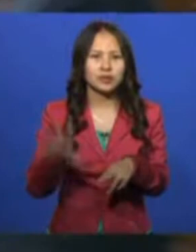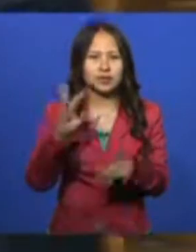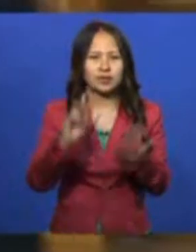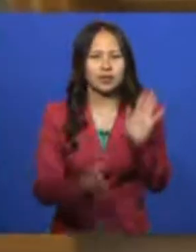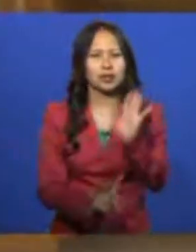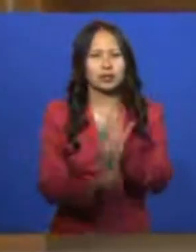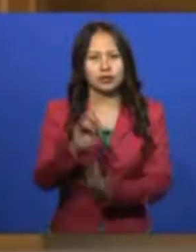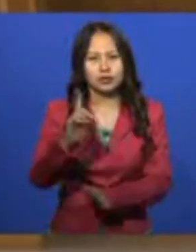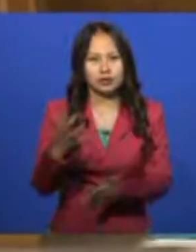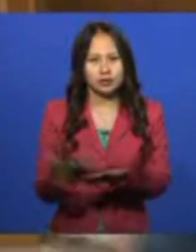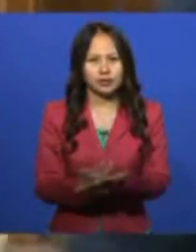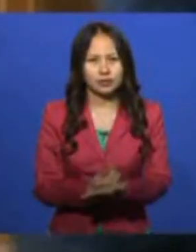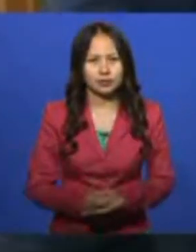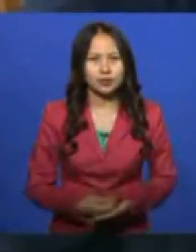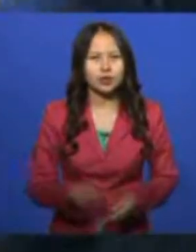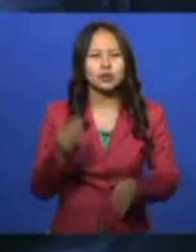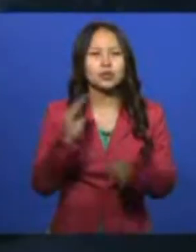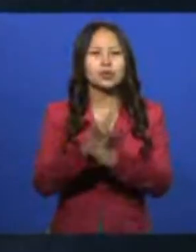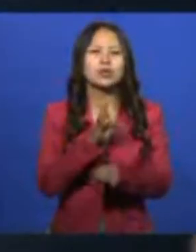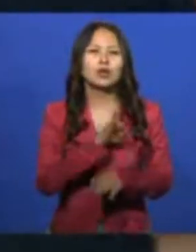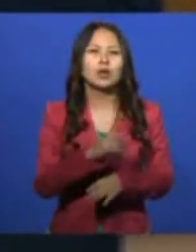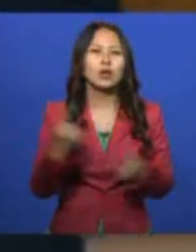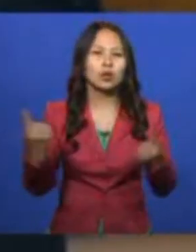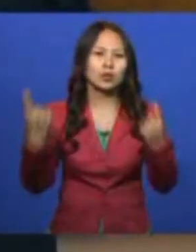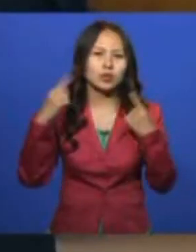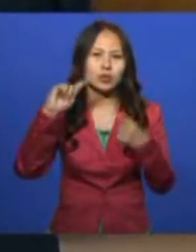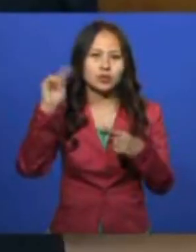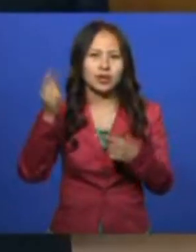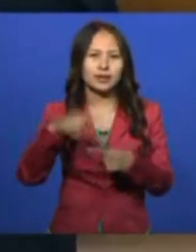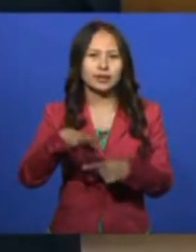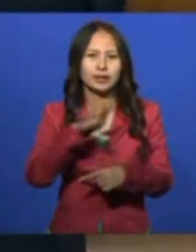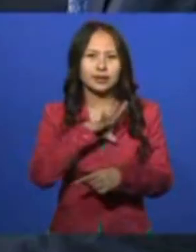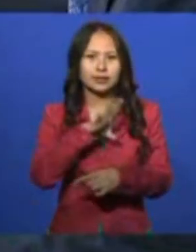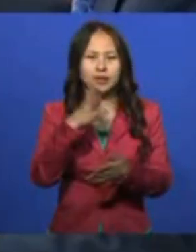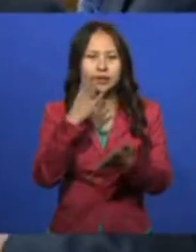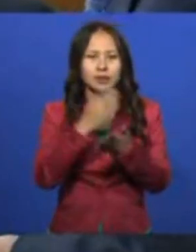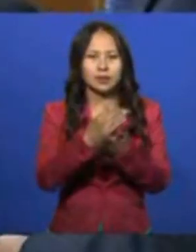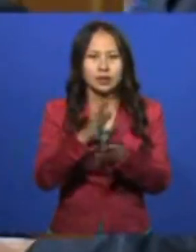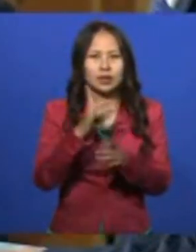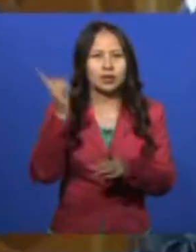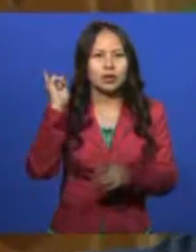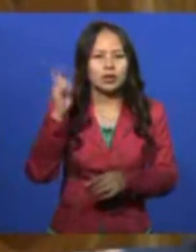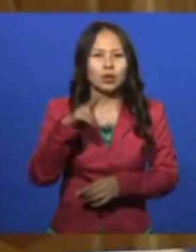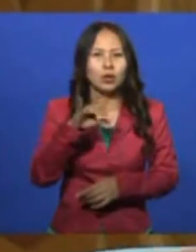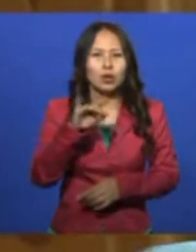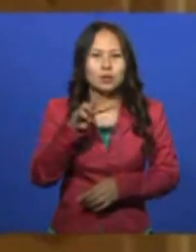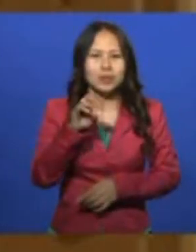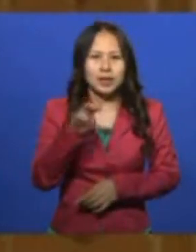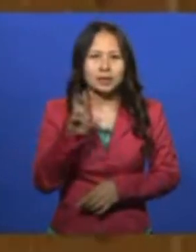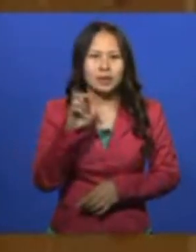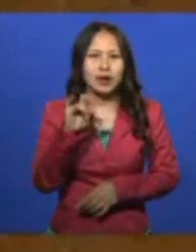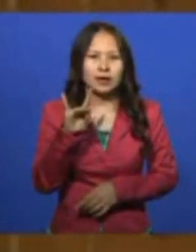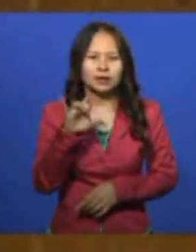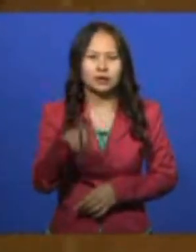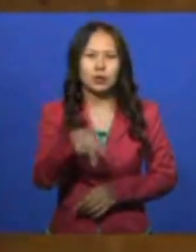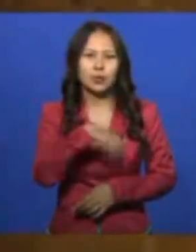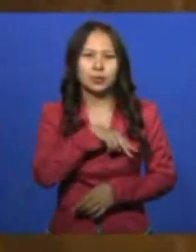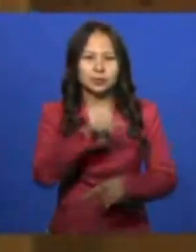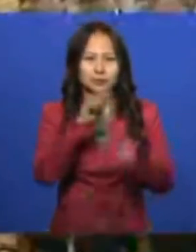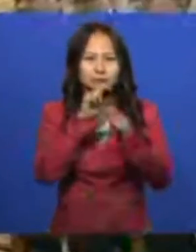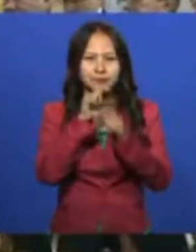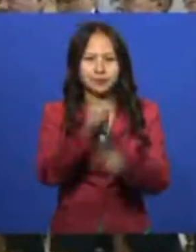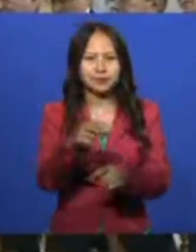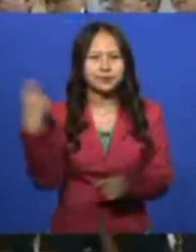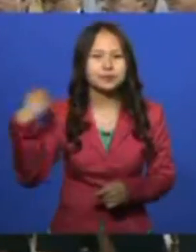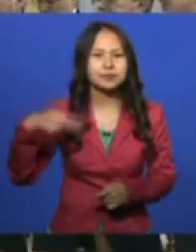шықтыңыздар. Сонымен қатар Нұрсұлтан Назарбаев Ұлы Отан соғысы ардагерлері мен тыл еңбеккерлерін құрмет барыс ордендерімен